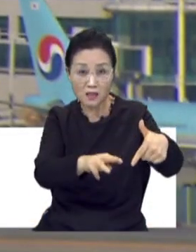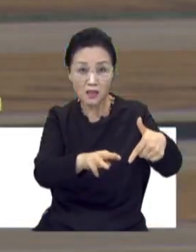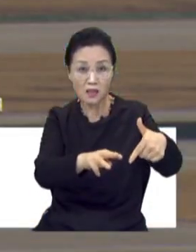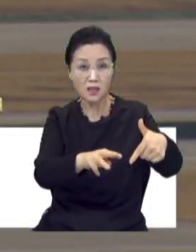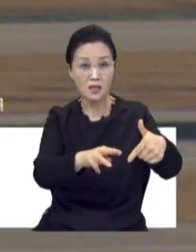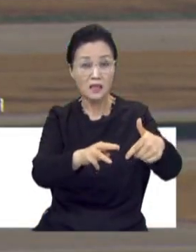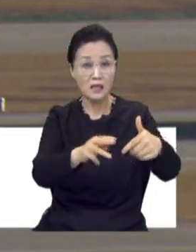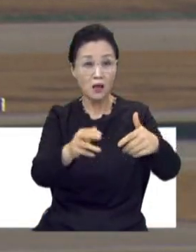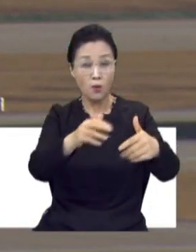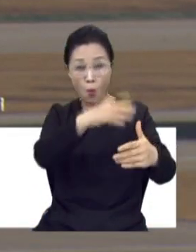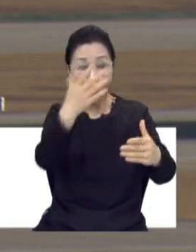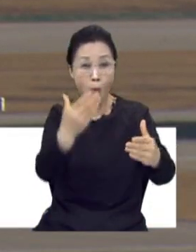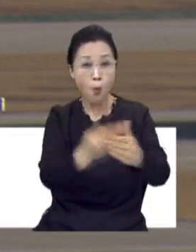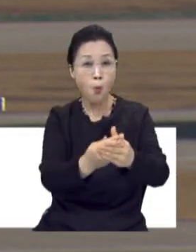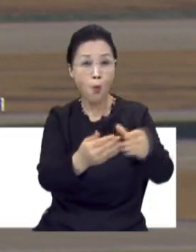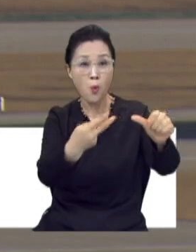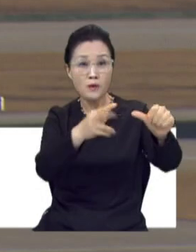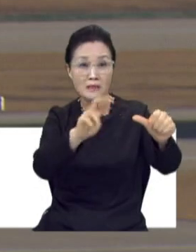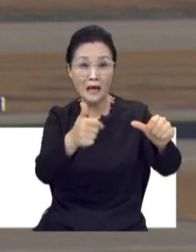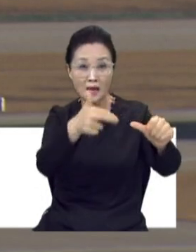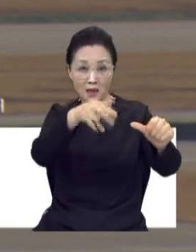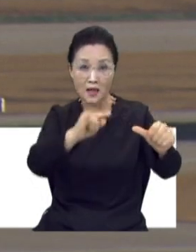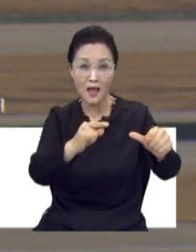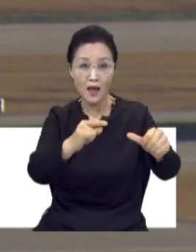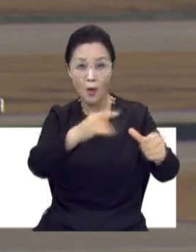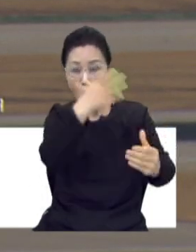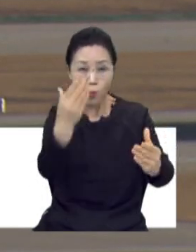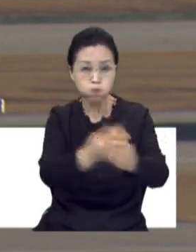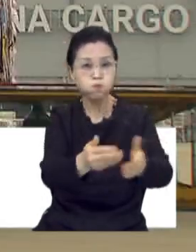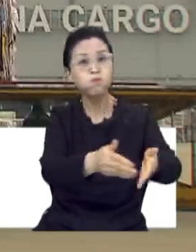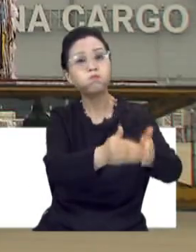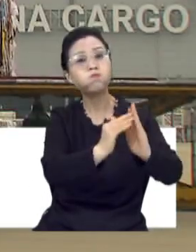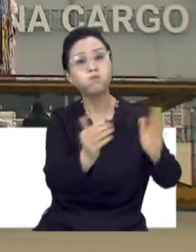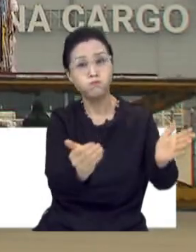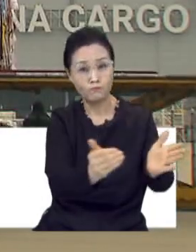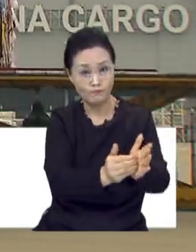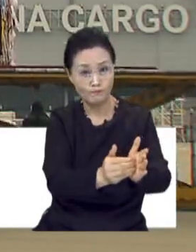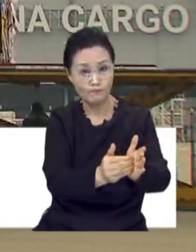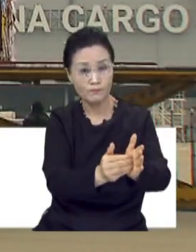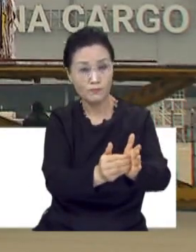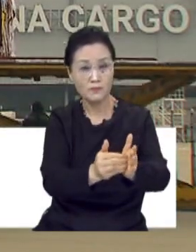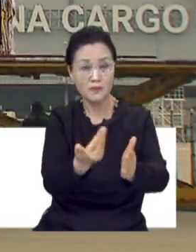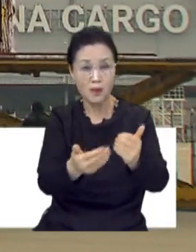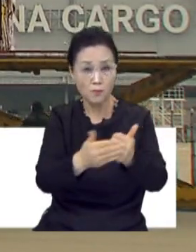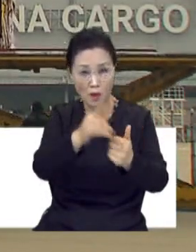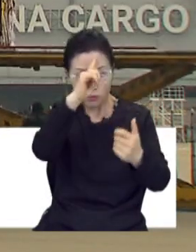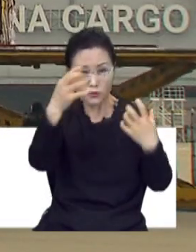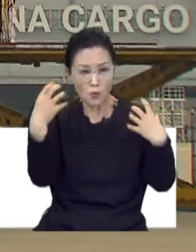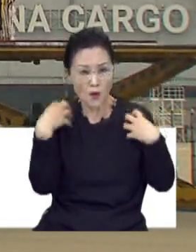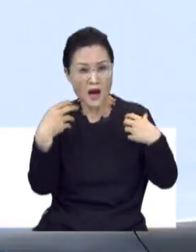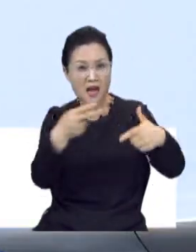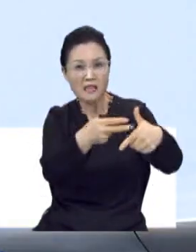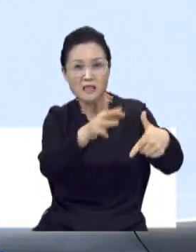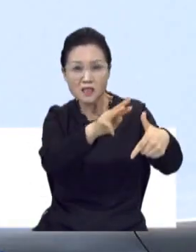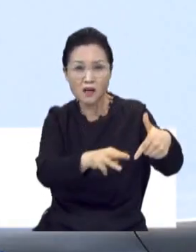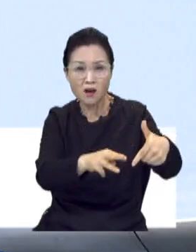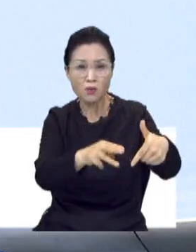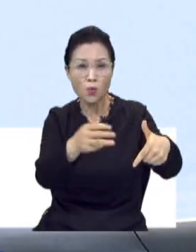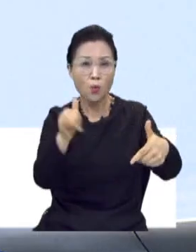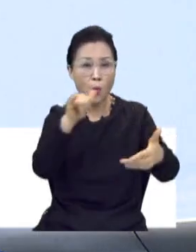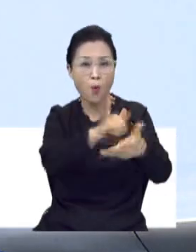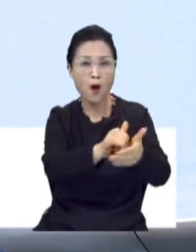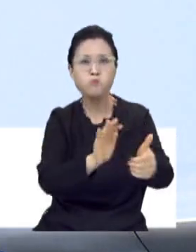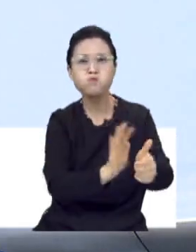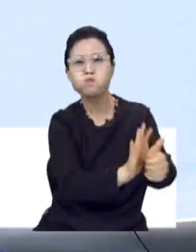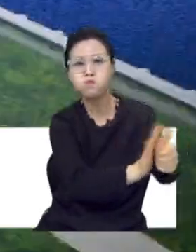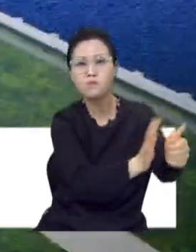넘어 5단계 확장까지 마무리할 가능성이 큽니다. 국토부의 인천공항 밀어주기가 가속화된다면